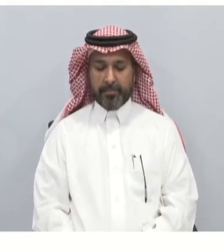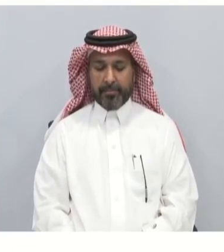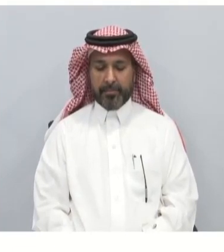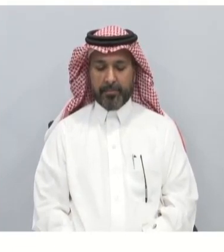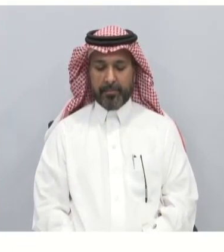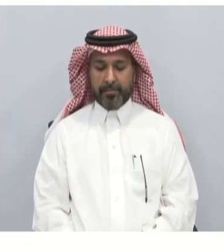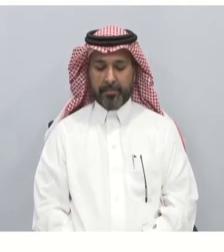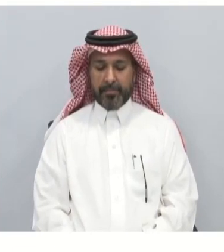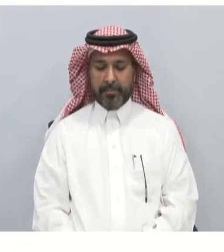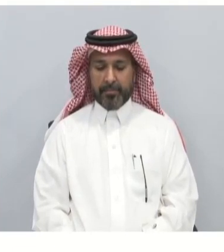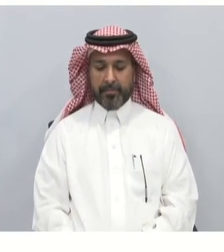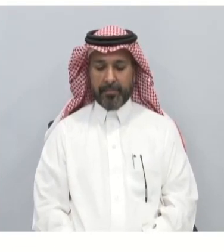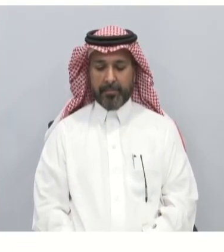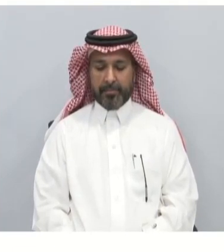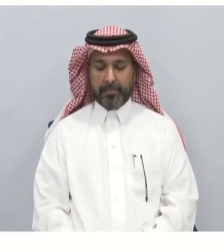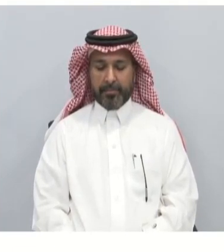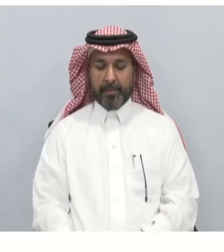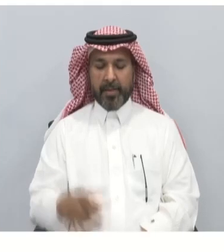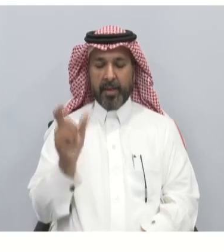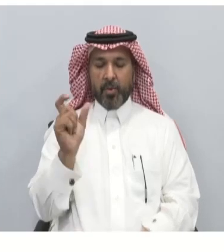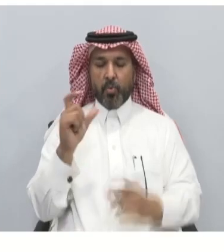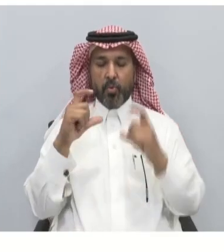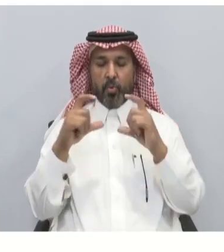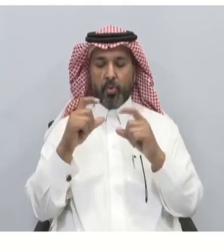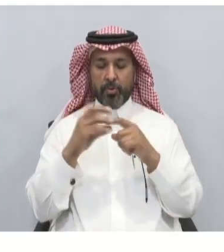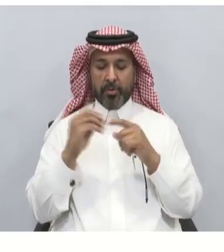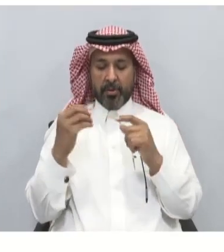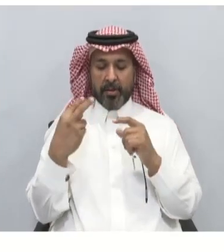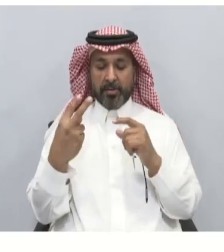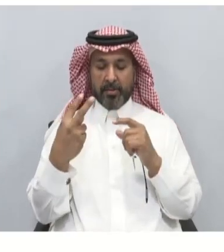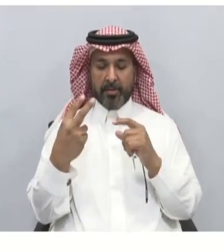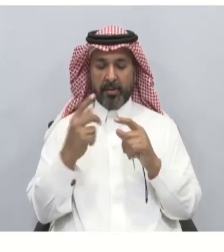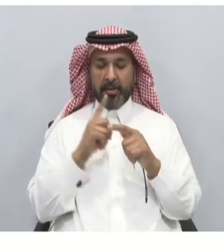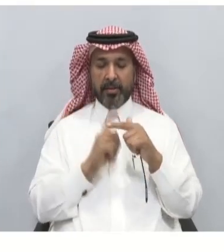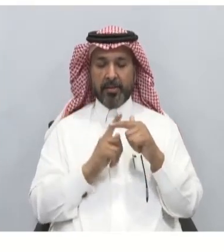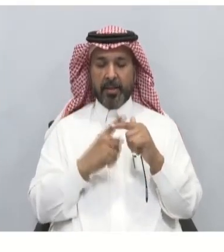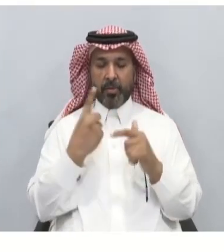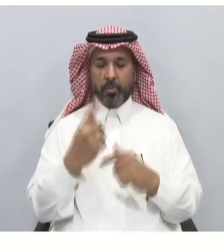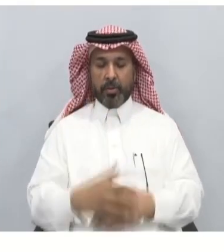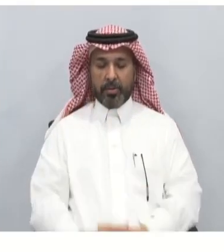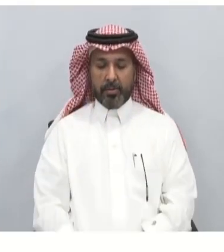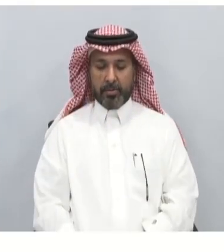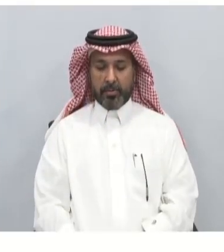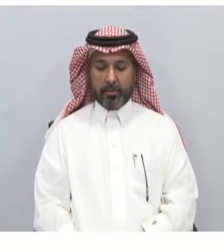هي الصيغة نون في سالب 2 او سالب 2 نون زائدا